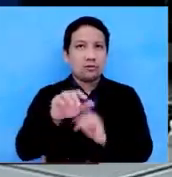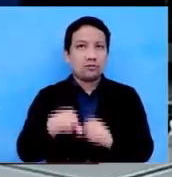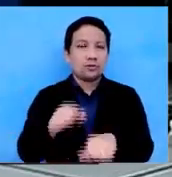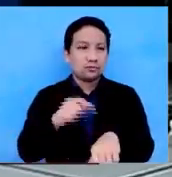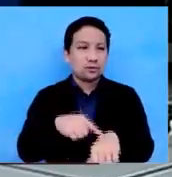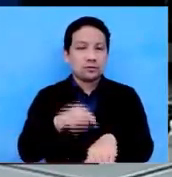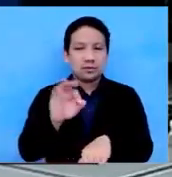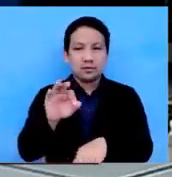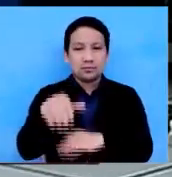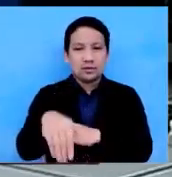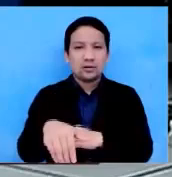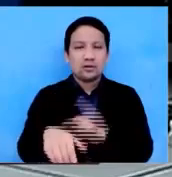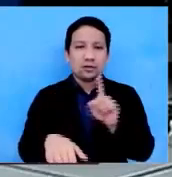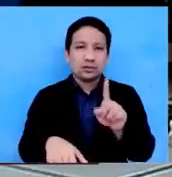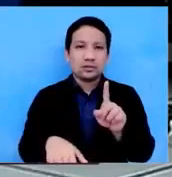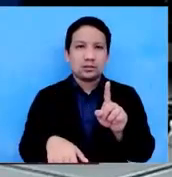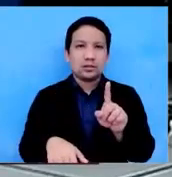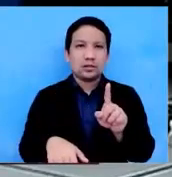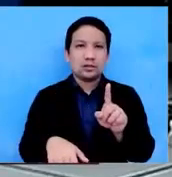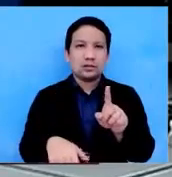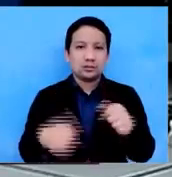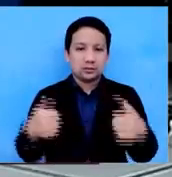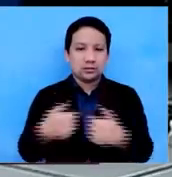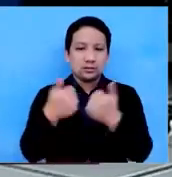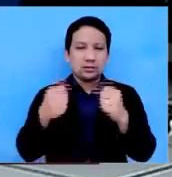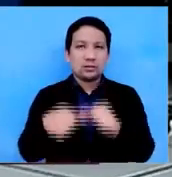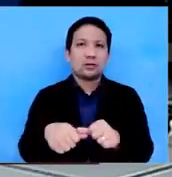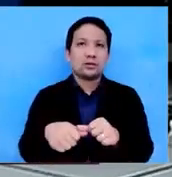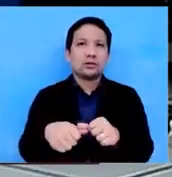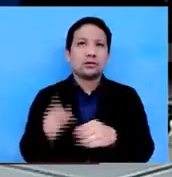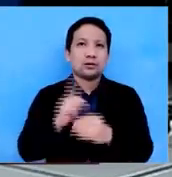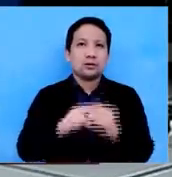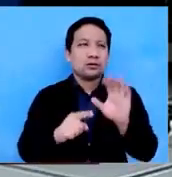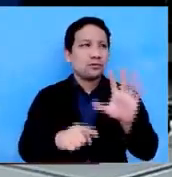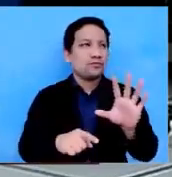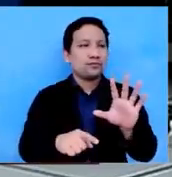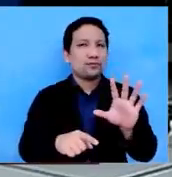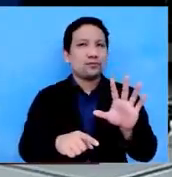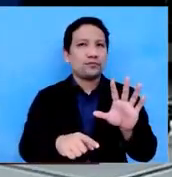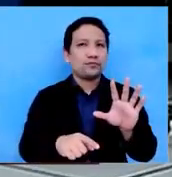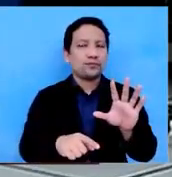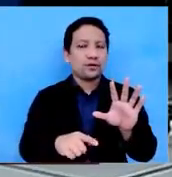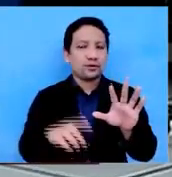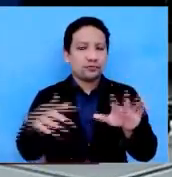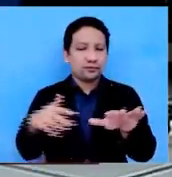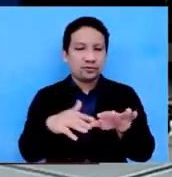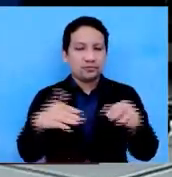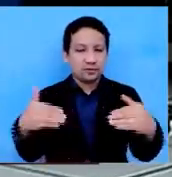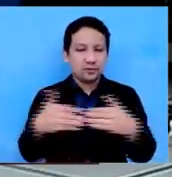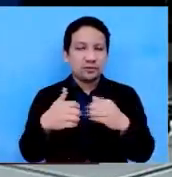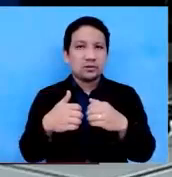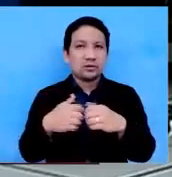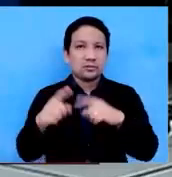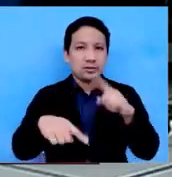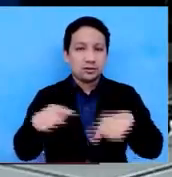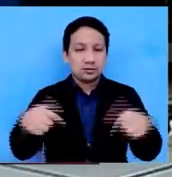isa lang po ang naitala na eksidente. 5 light vehicles involved in multiple